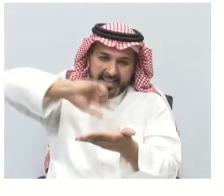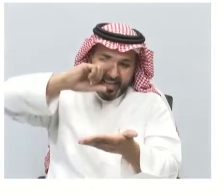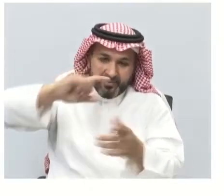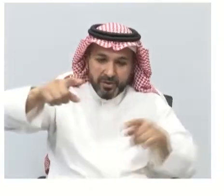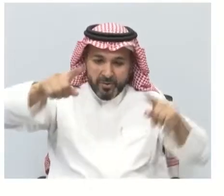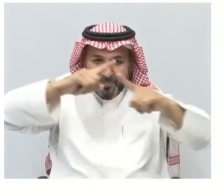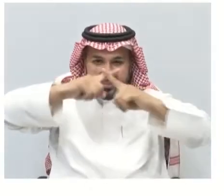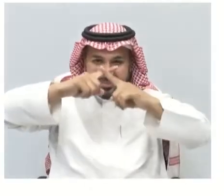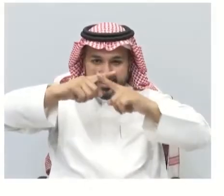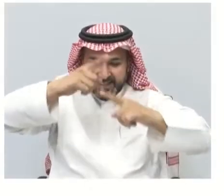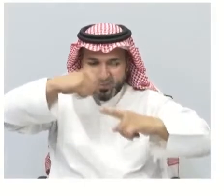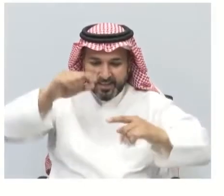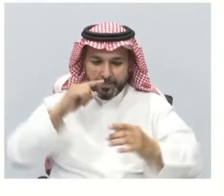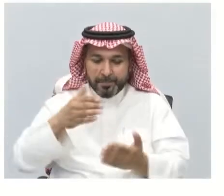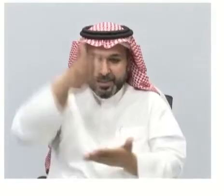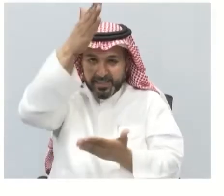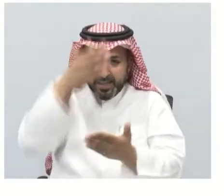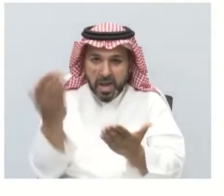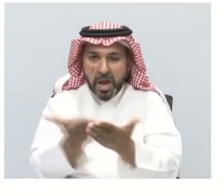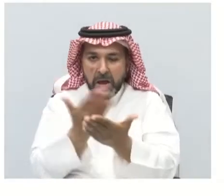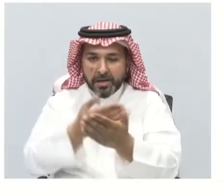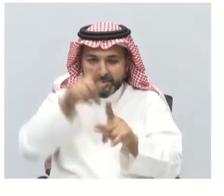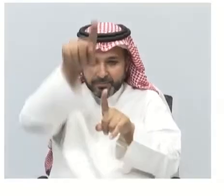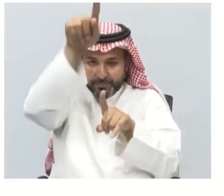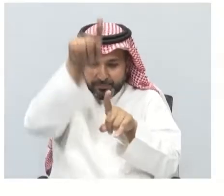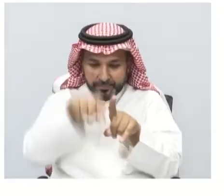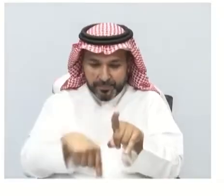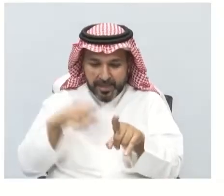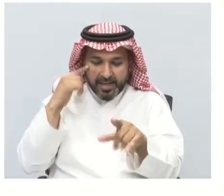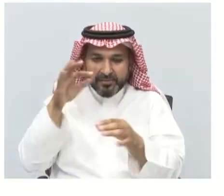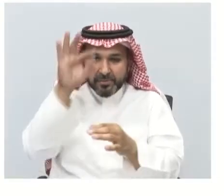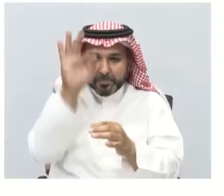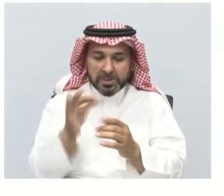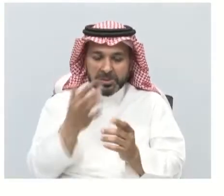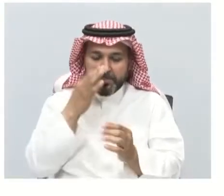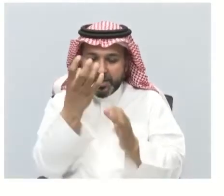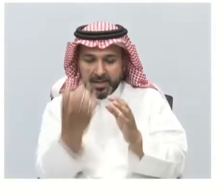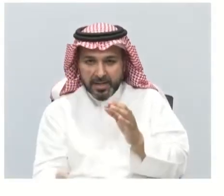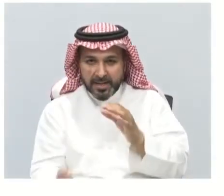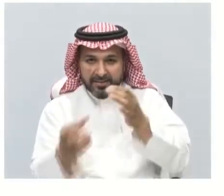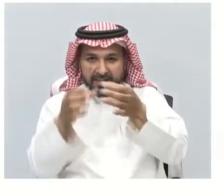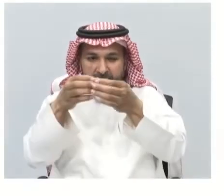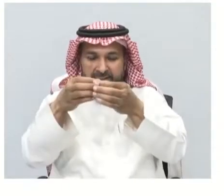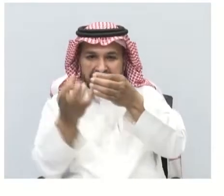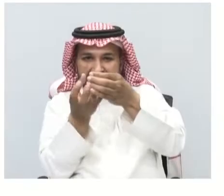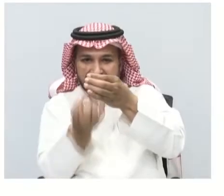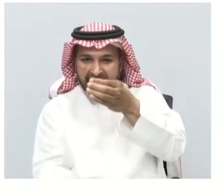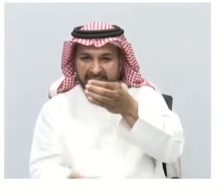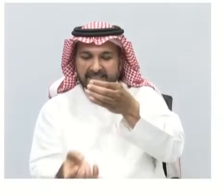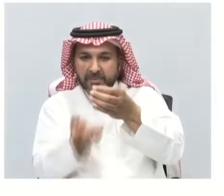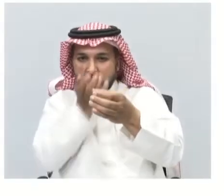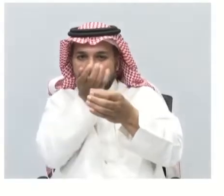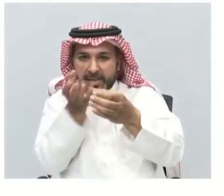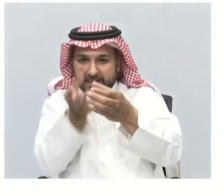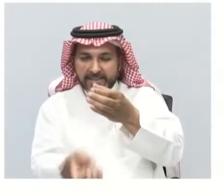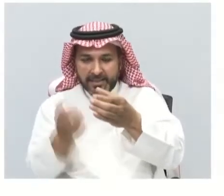عندي اقصر انبوب او اط يمثل اي دي هذا المستقيم اي دي طول اقصر انبوب يحتاجه المهندس لربط النقطه